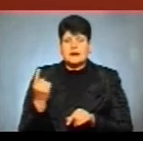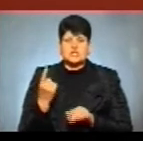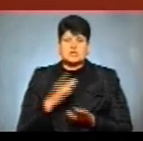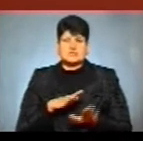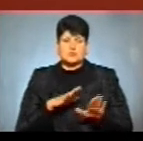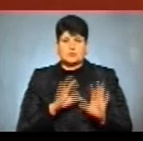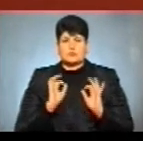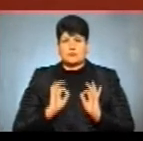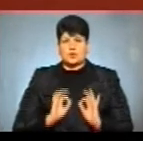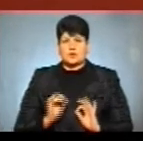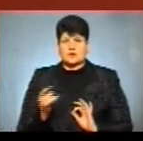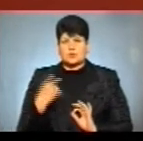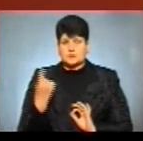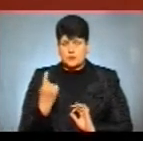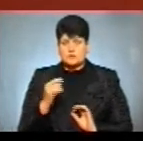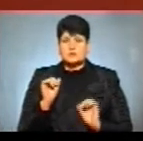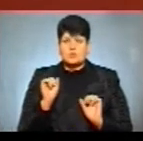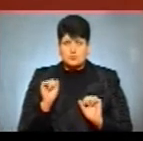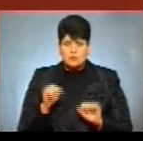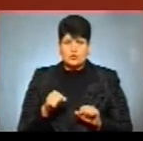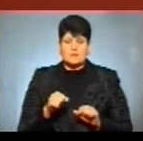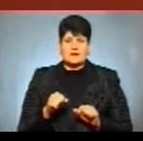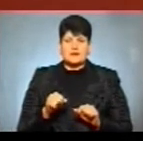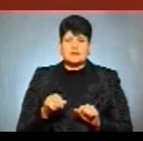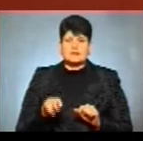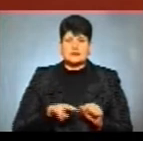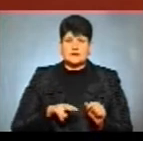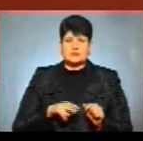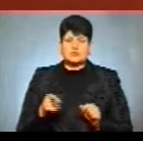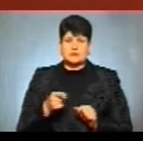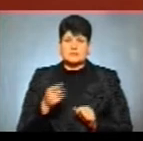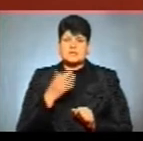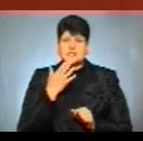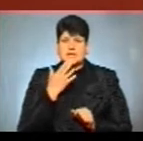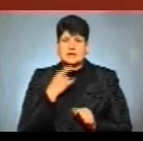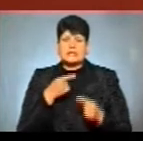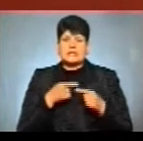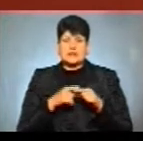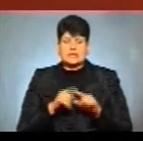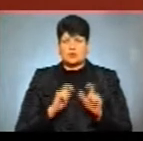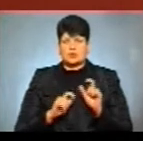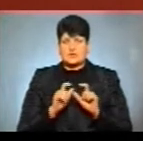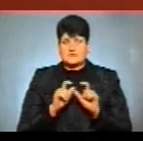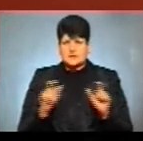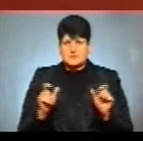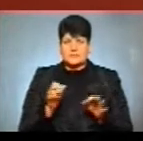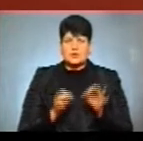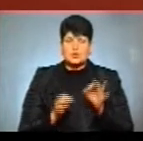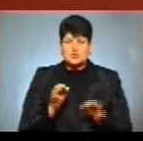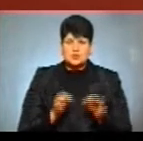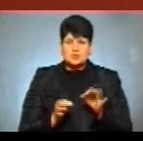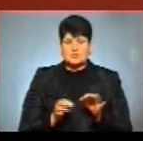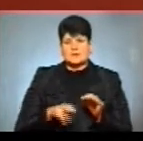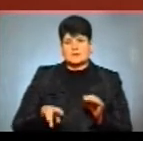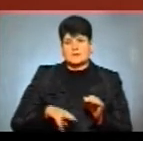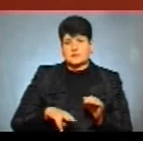заступник прокурора Тернопільської області. Можемо і ректор Тернопільського національного технічного університету, тобто судді, ректори